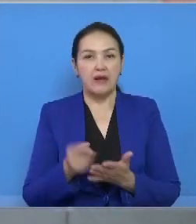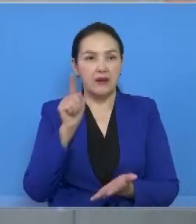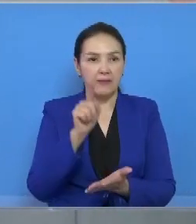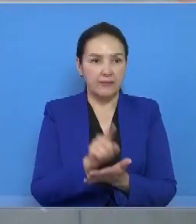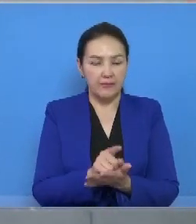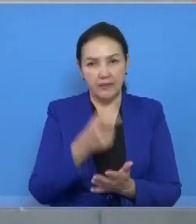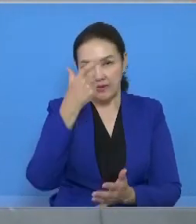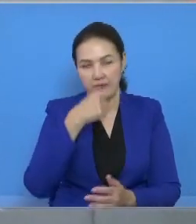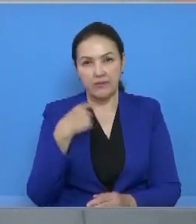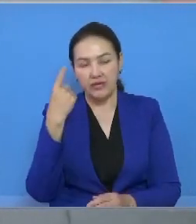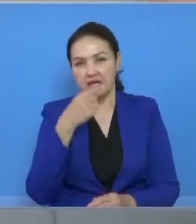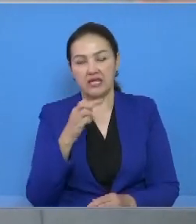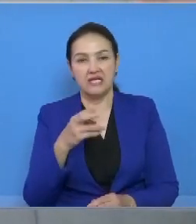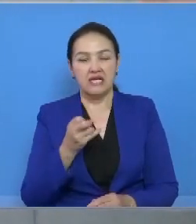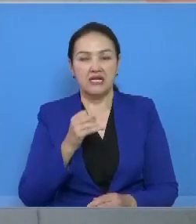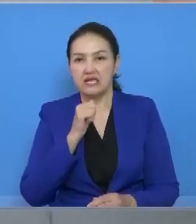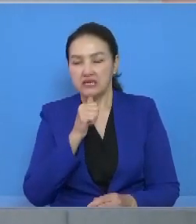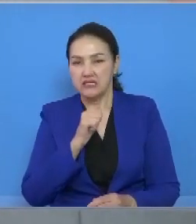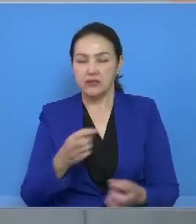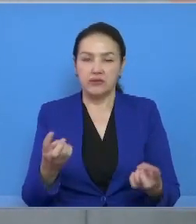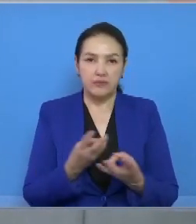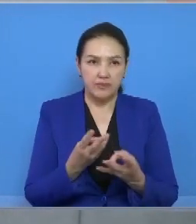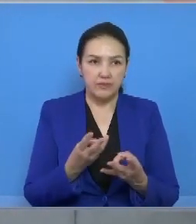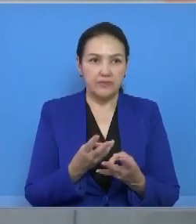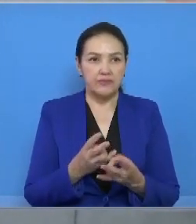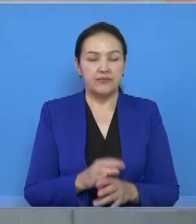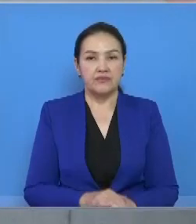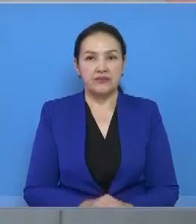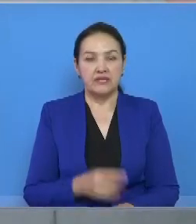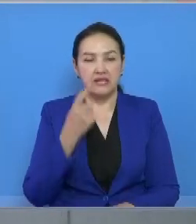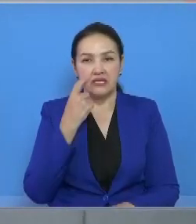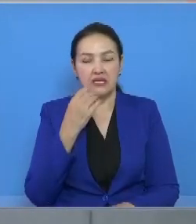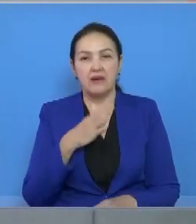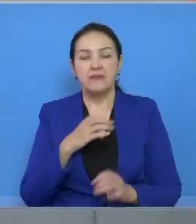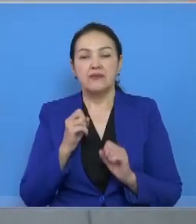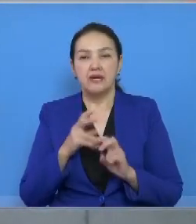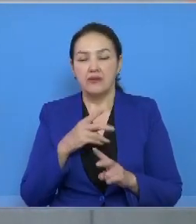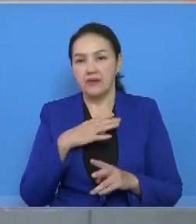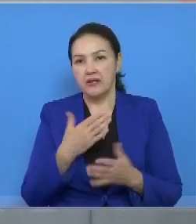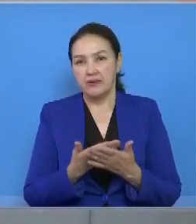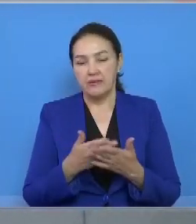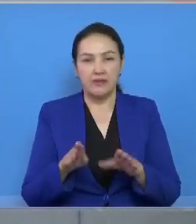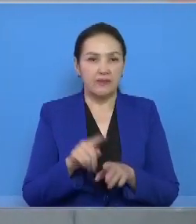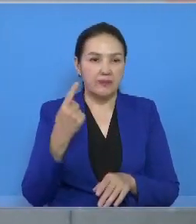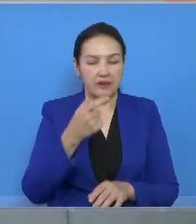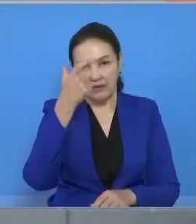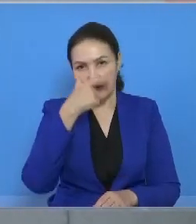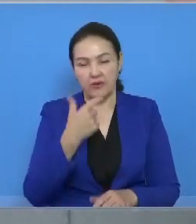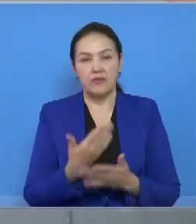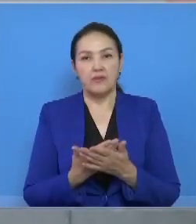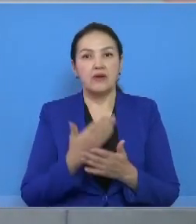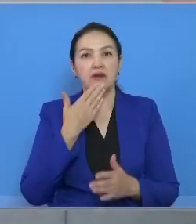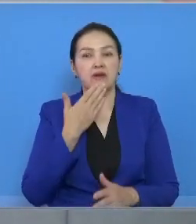түрде өзінің жеке психоанализінен өтіп жатыр. Енді өзінің тісі сасып тұрған стоматологқа сіз қалай барасыз? Сондықтан біз бірінші өзіміздің